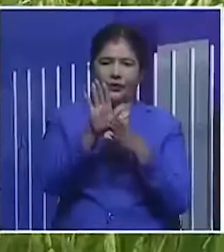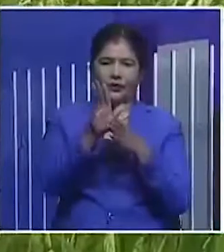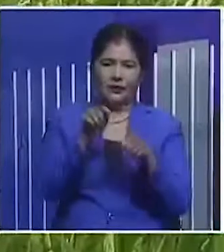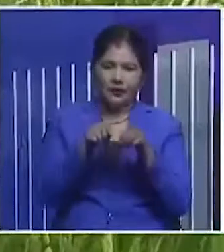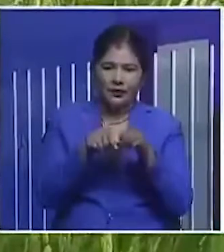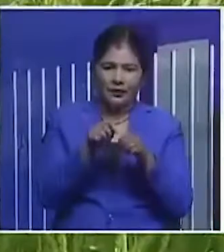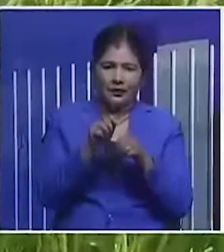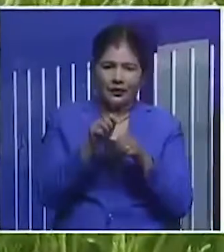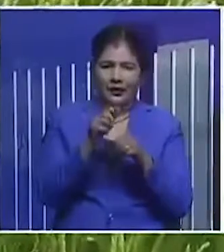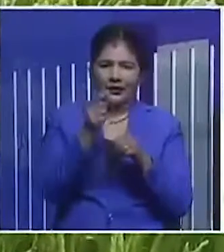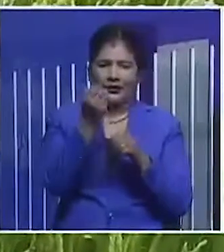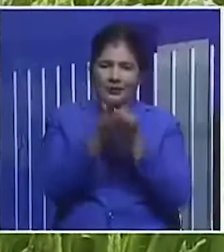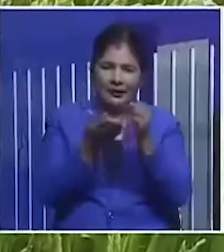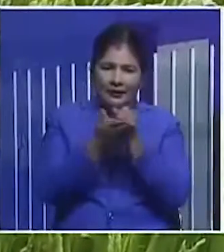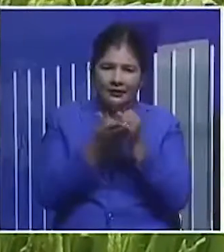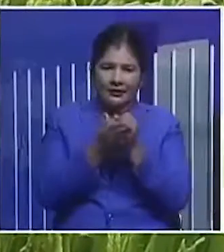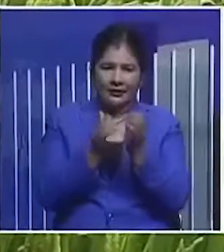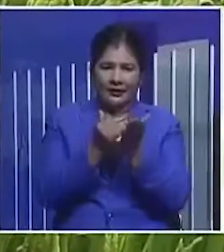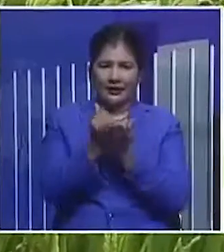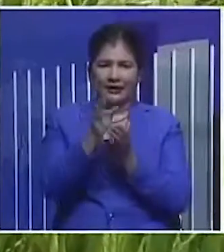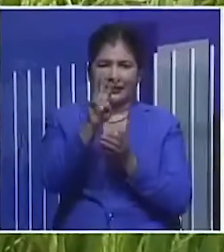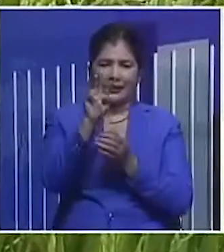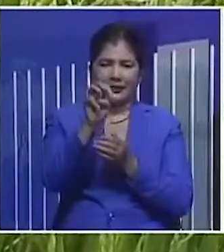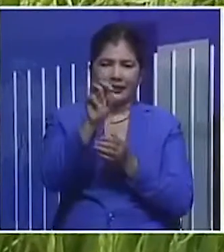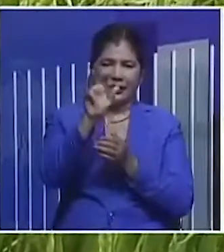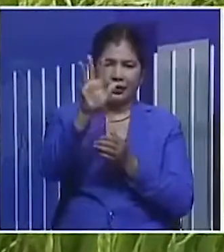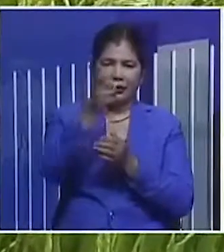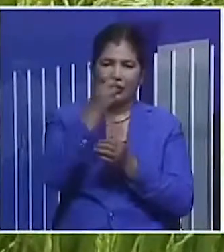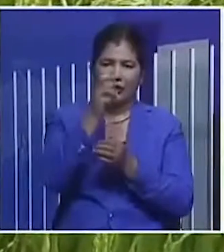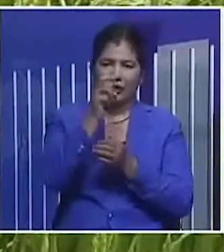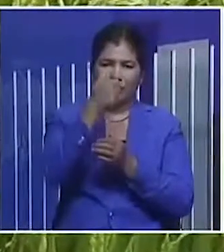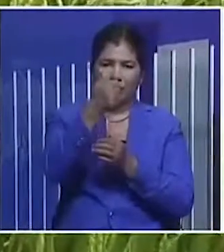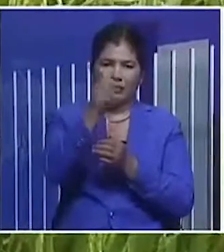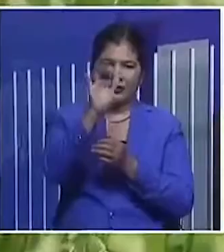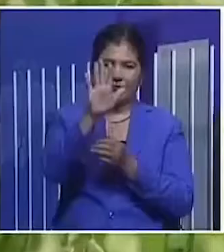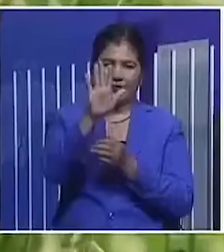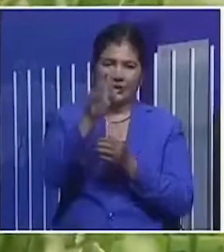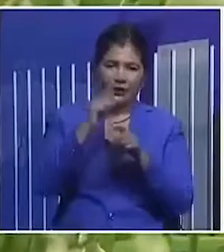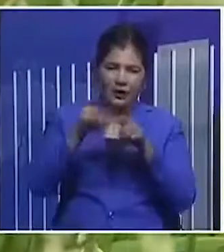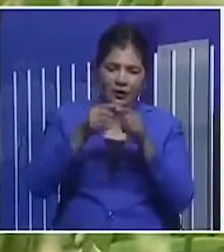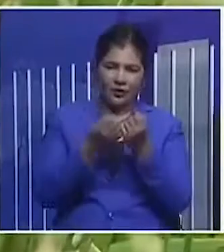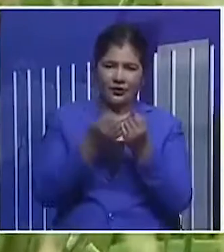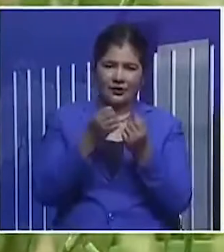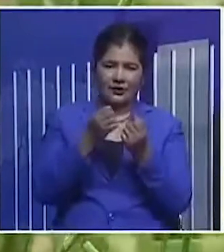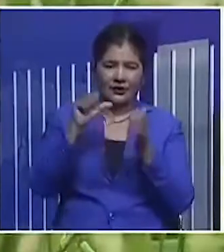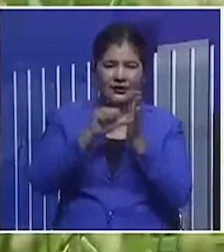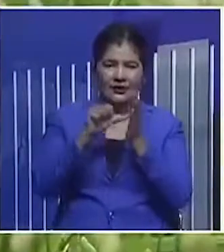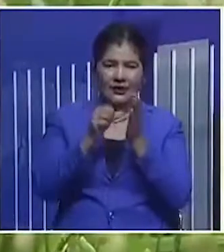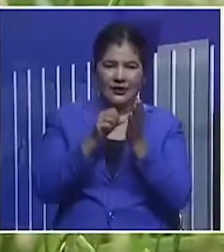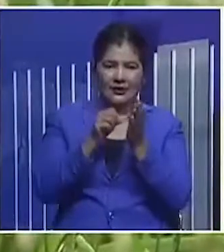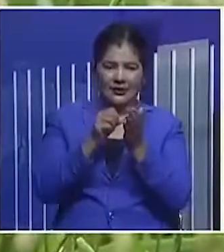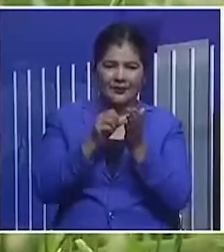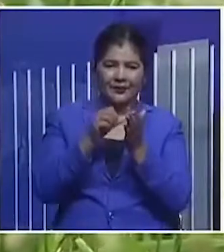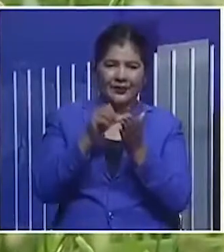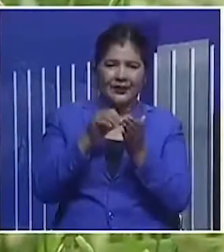रोपनी मार्सी धान खेती गर्न किसानको 4,965 रुपियाँ खर्च हुने जिल्ला कृषि विकास कार्यालयले जनाएको छ।